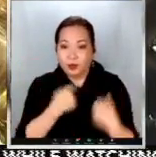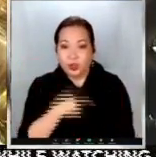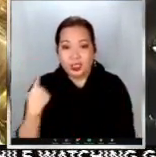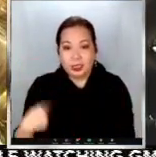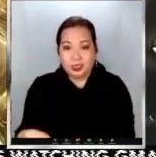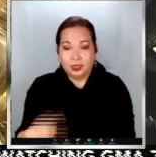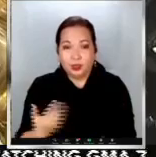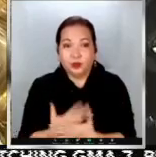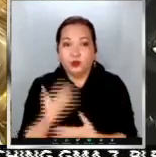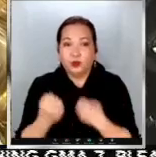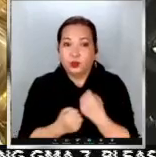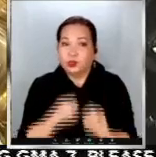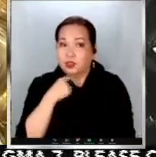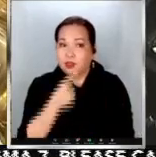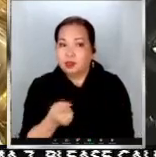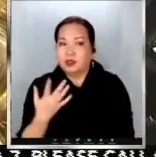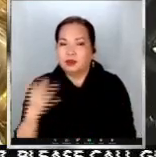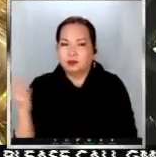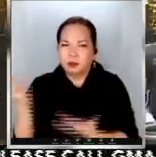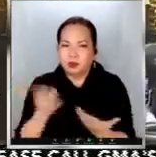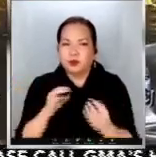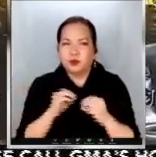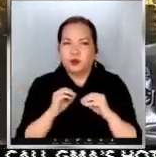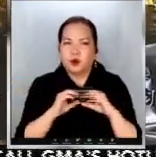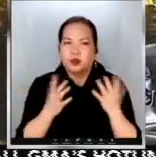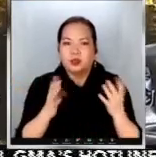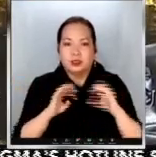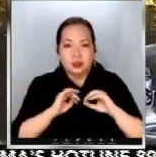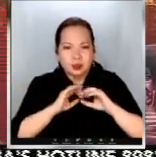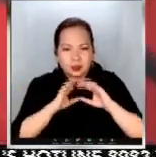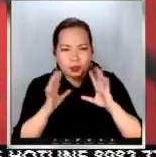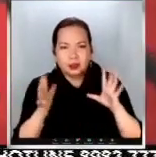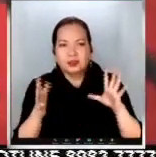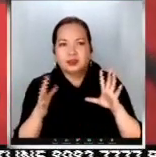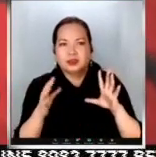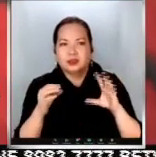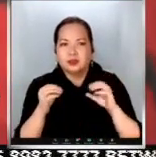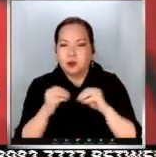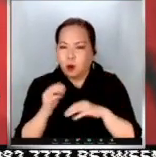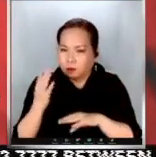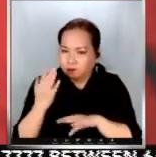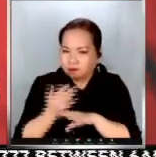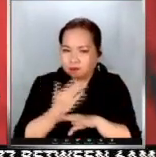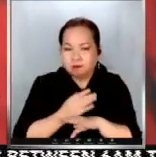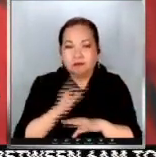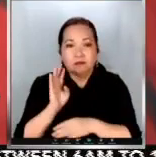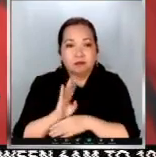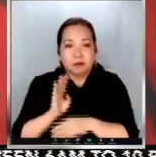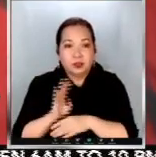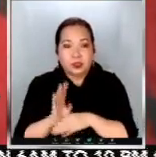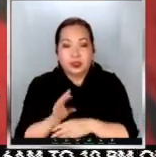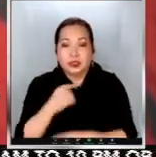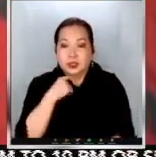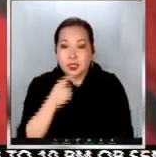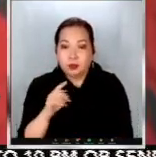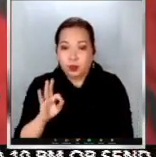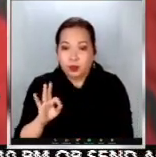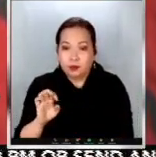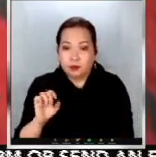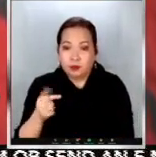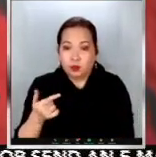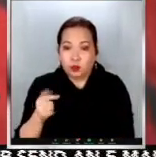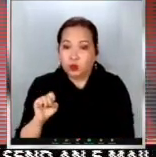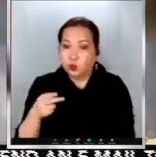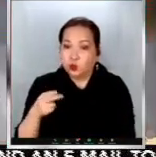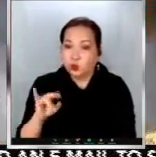may hatid daw itong paglilinang at pagpapalawak lalo na sa larangan ng negosyo. Ayon sa feng shui expert na si Johnson Chua, lalo na't